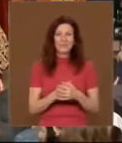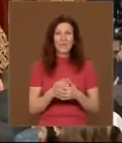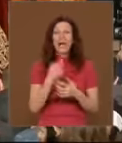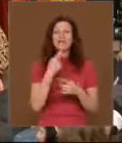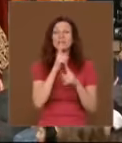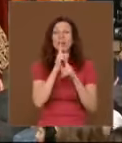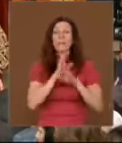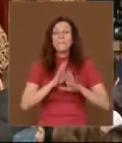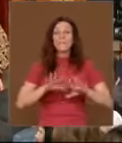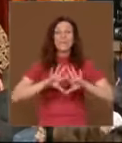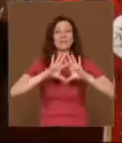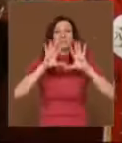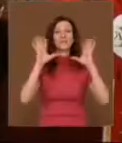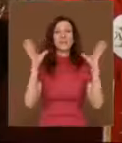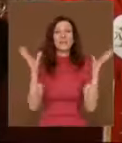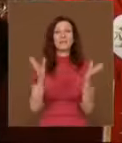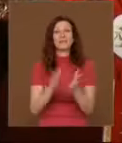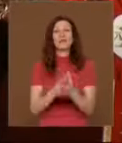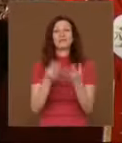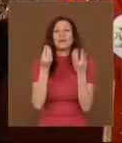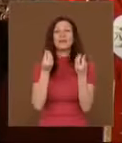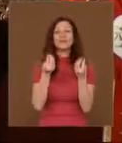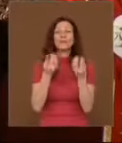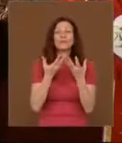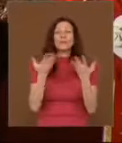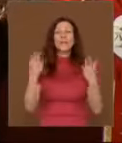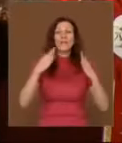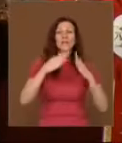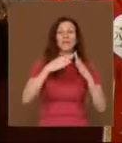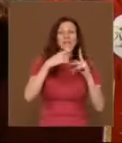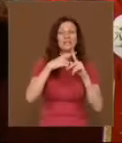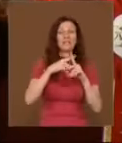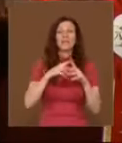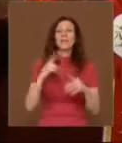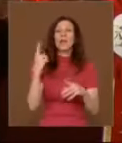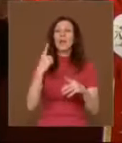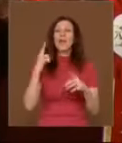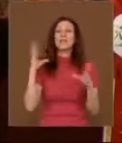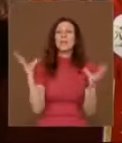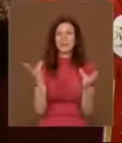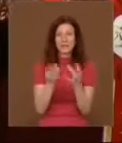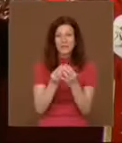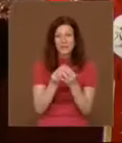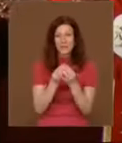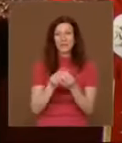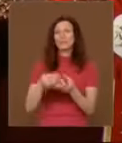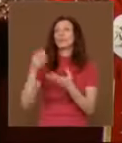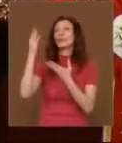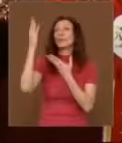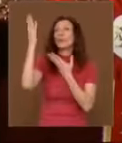За мира на целия свят, за богостоянието на светите Божии църкви, за единението на всички, на Господа